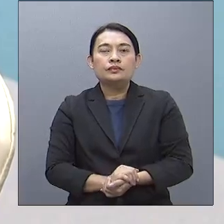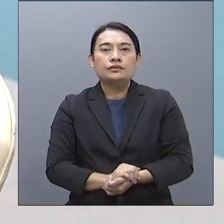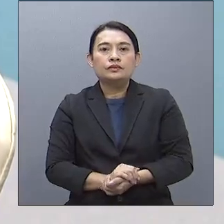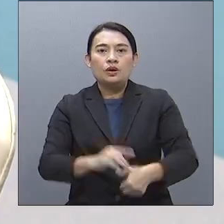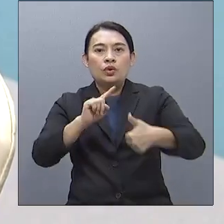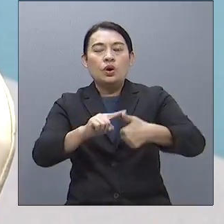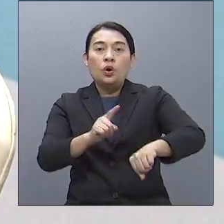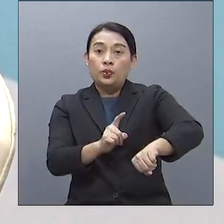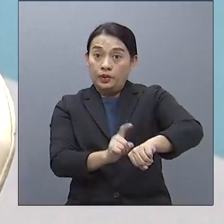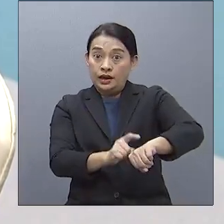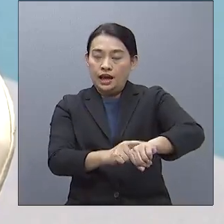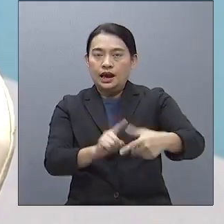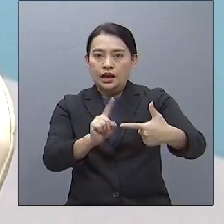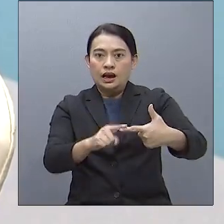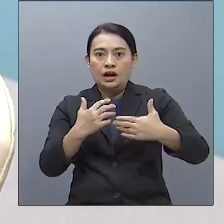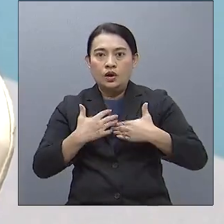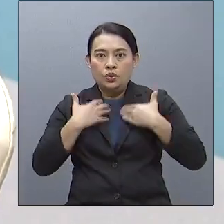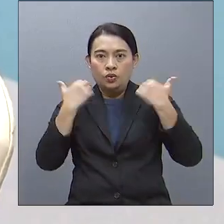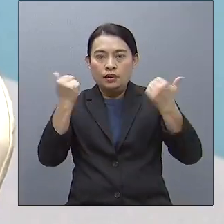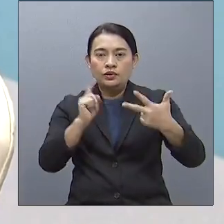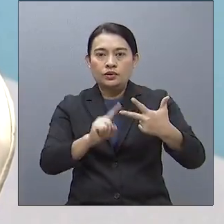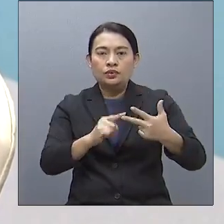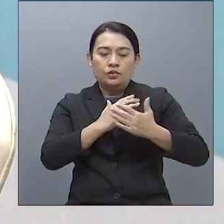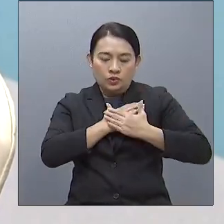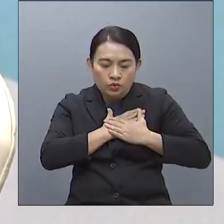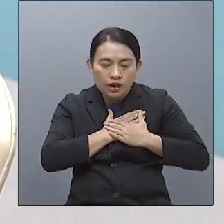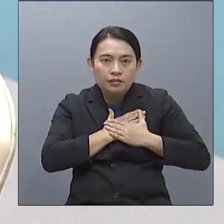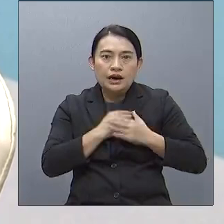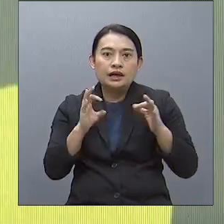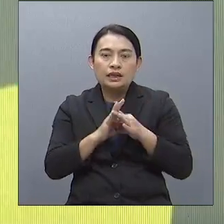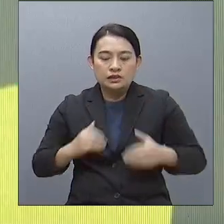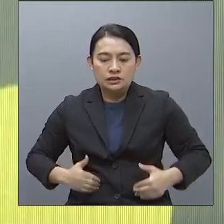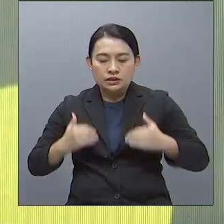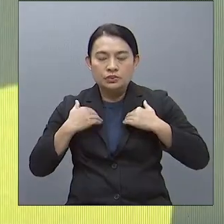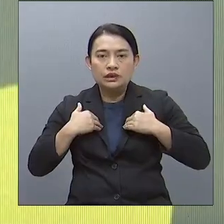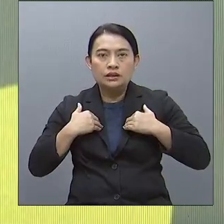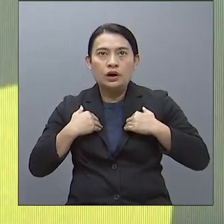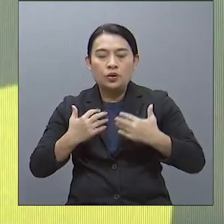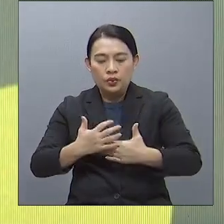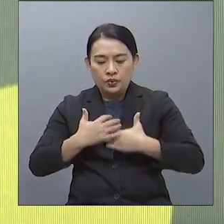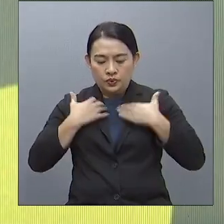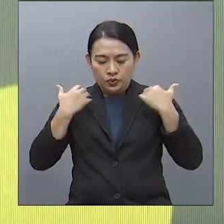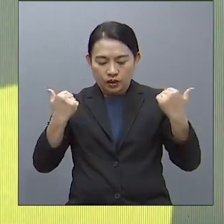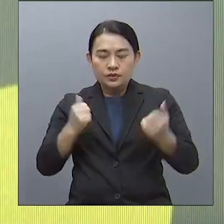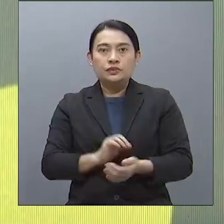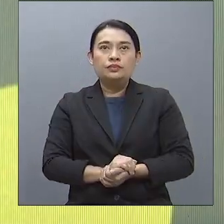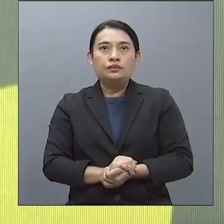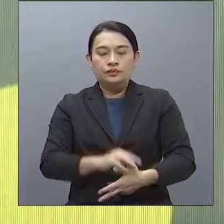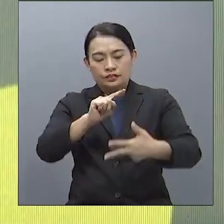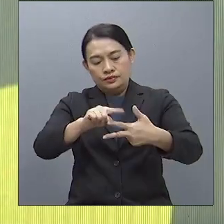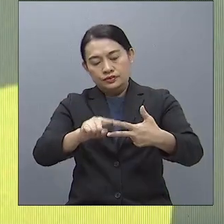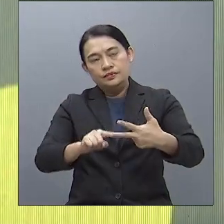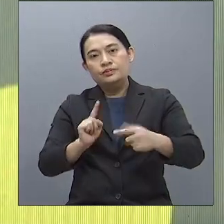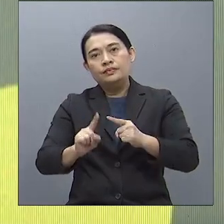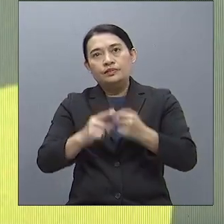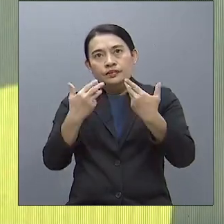มันเป็นสิ่งที่บาลานซ์ชีวิตของเราให้มีความสุขได ้ใช่มีความสุขมีความรักมีการกินที่ดีพาคุณผู้ชมไ